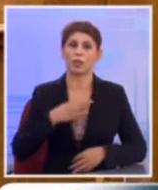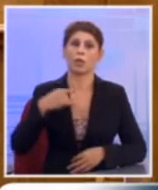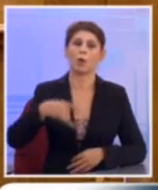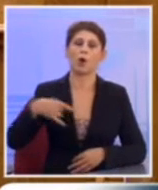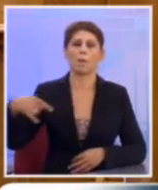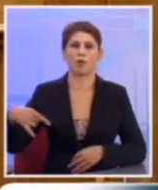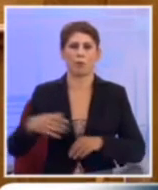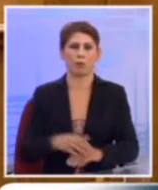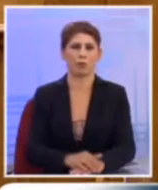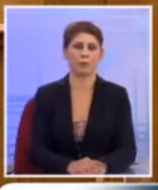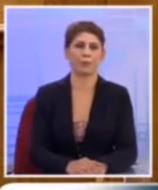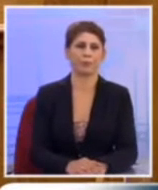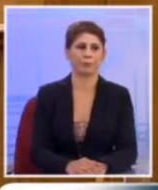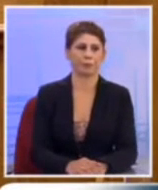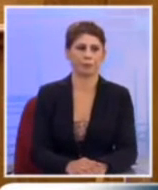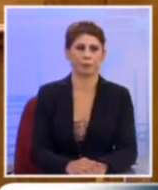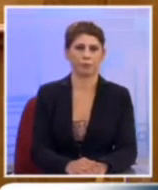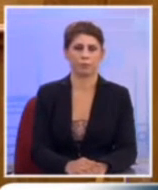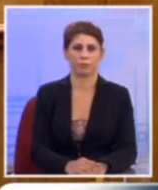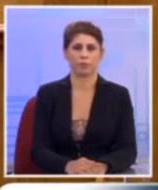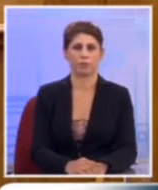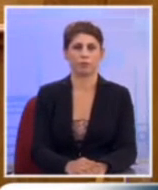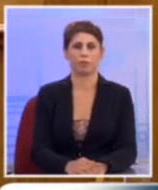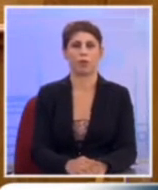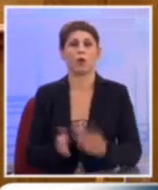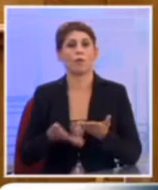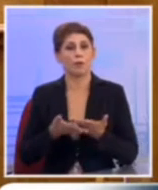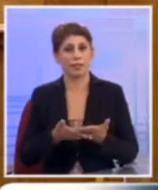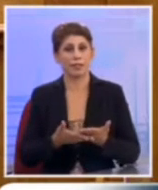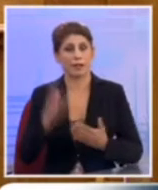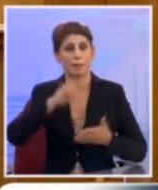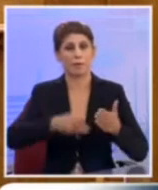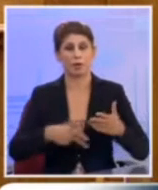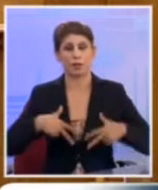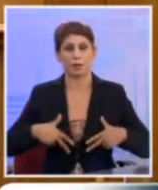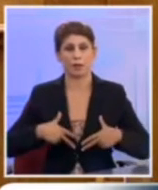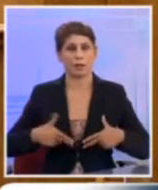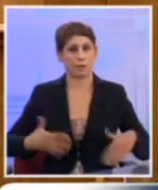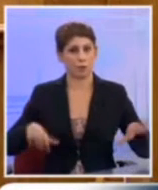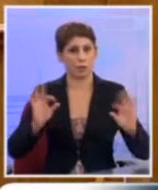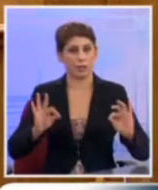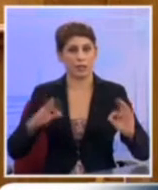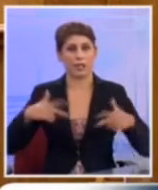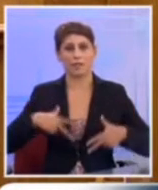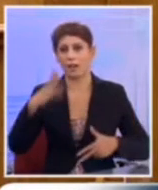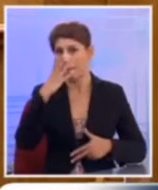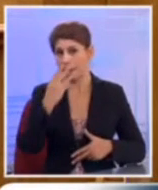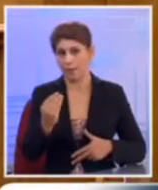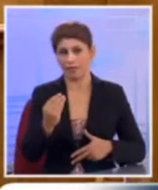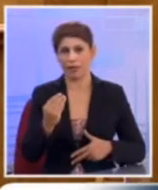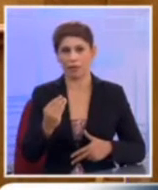κυρίου Προκόπη Παυλόπουλου. Βοηθήσατε οι μνημονιακές κυβερνήσεις, αρχής γενομένης από την κυβέρνηση Παπανδρέου,